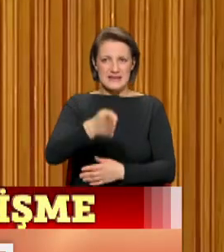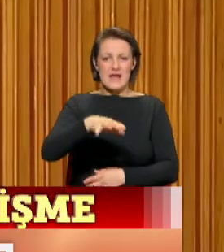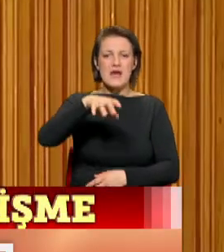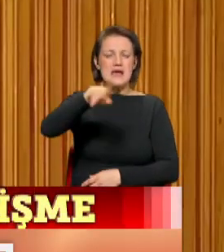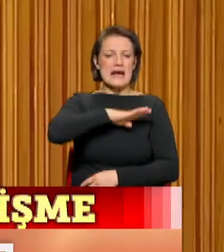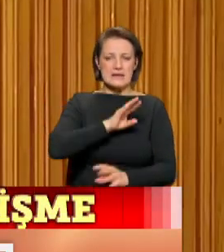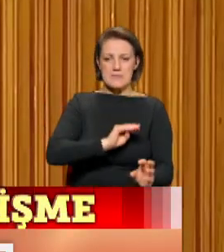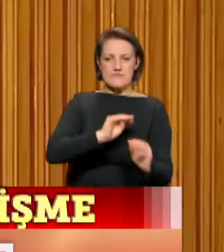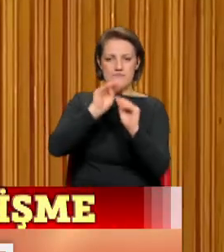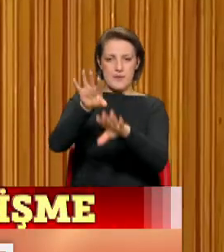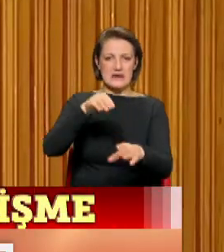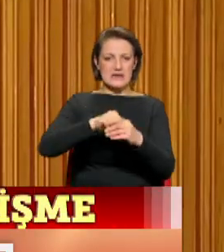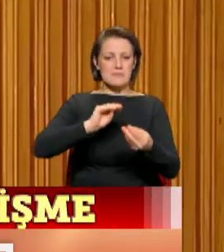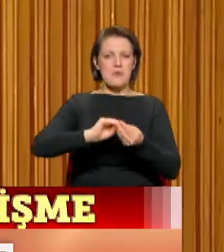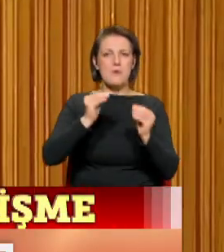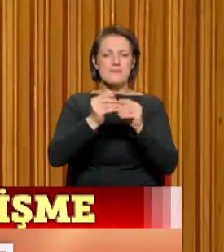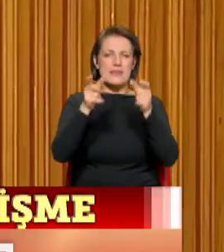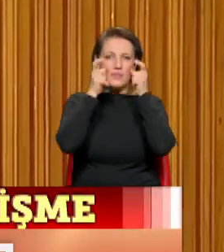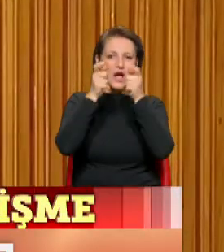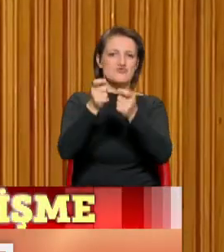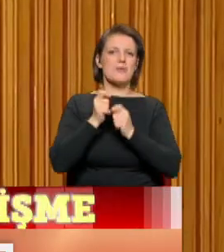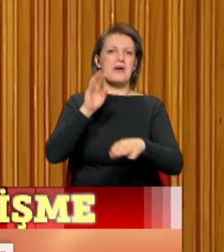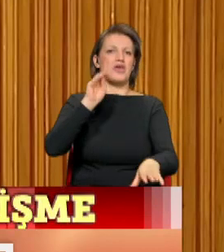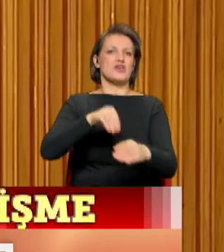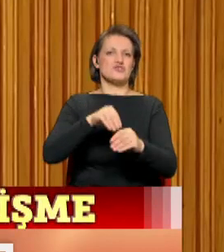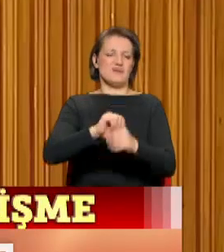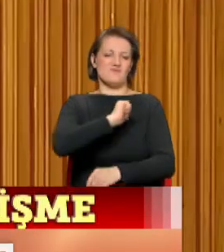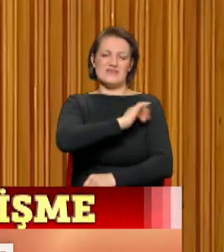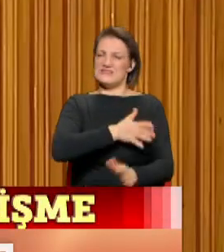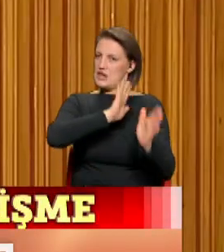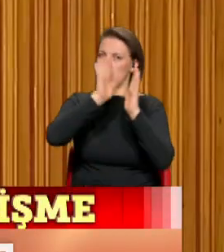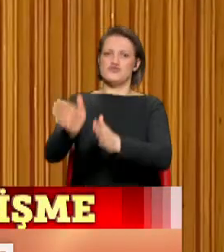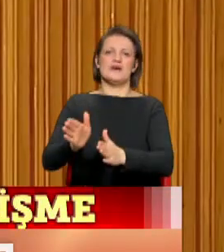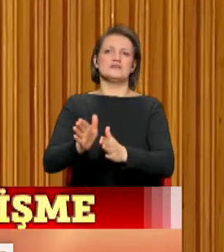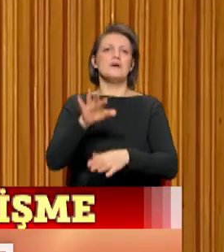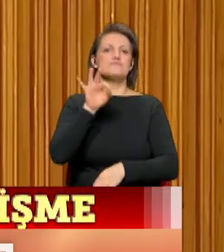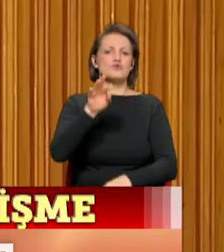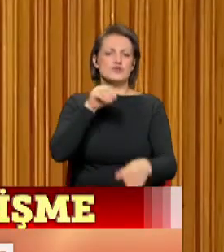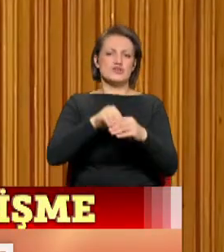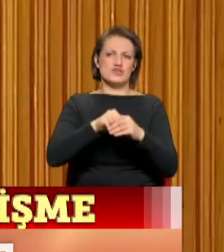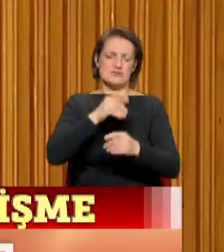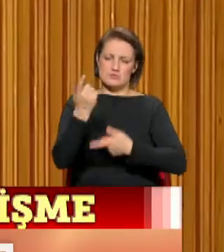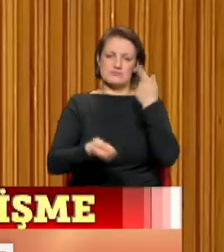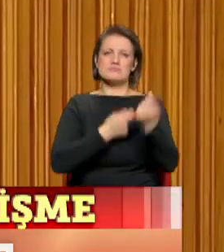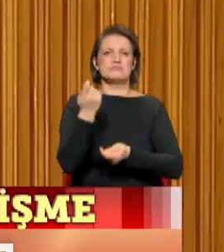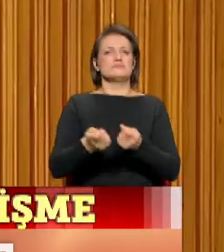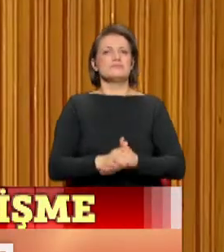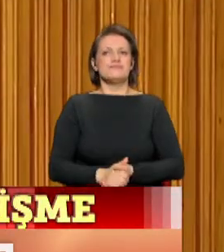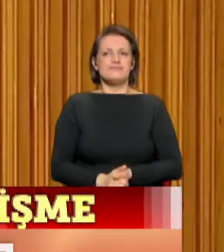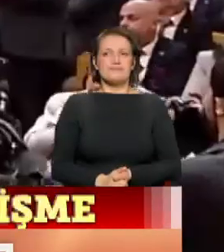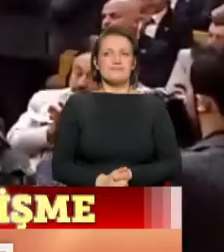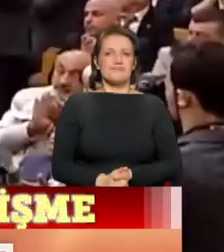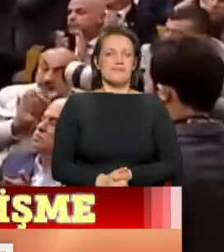bölgeye ulaştırmak, soruna dikkat çekmek için Filistin'e gideceğiz. Bunun için girişimlerde bulunuyoruz.